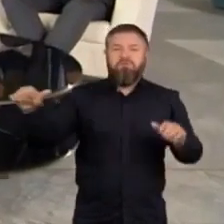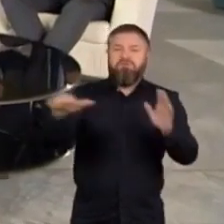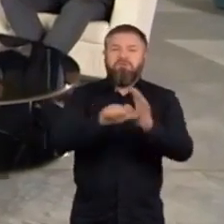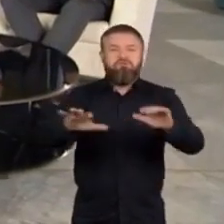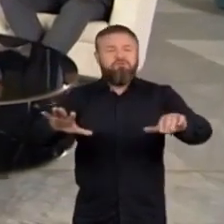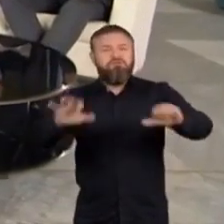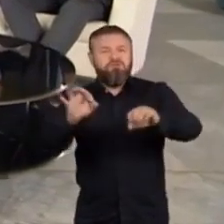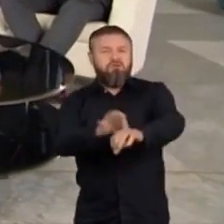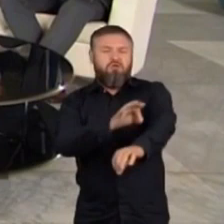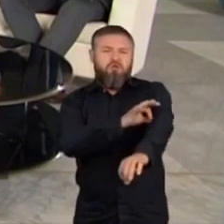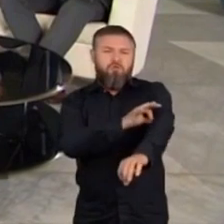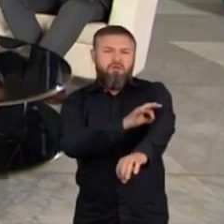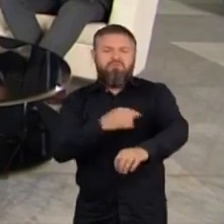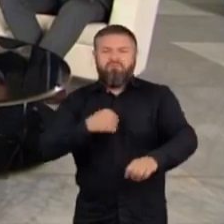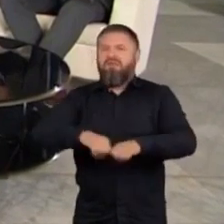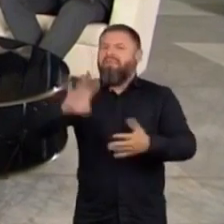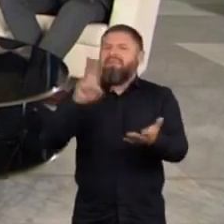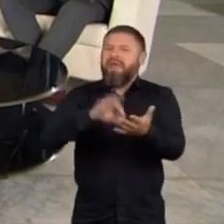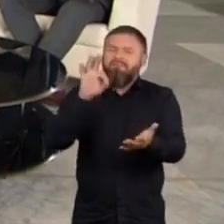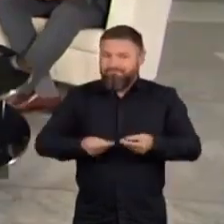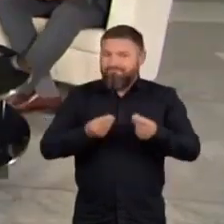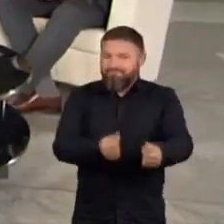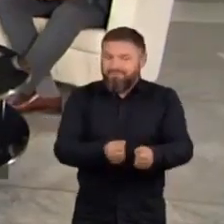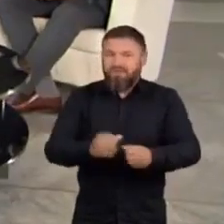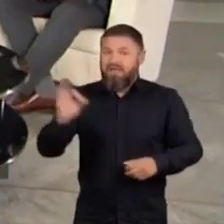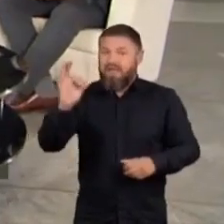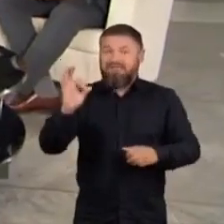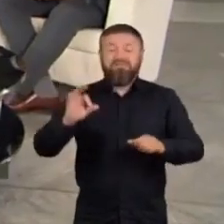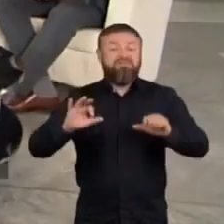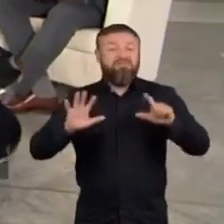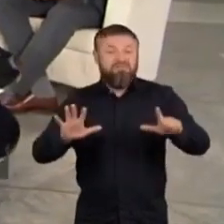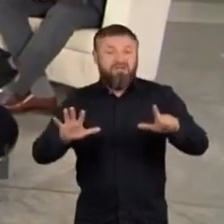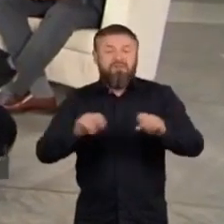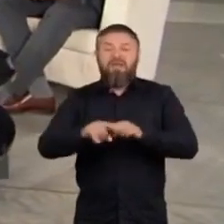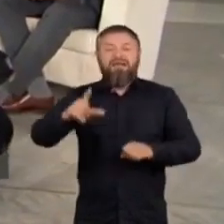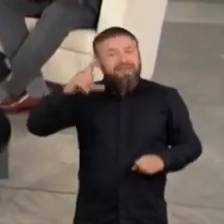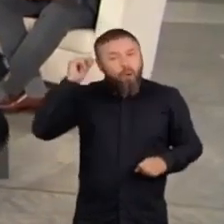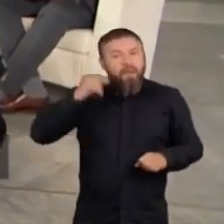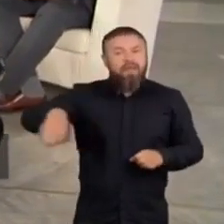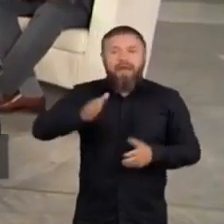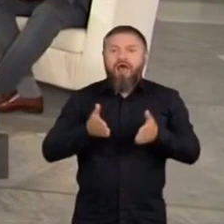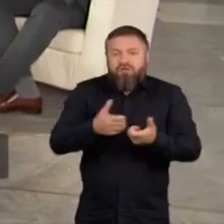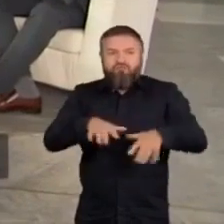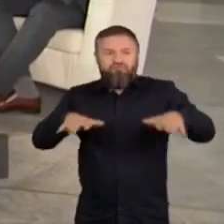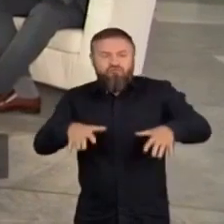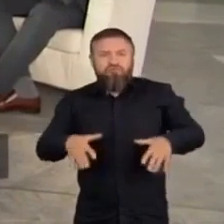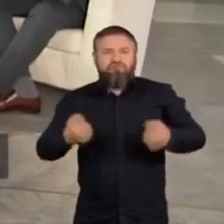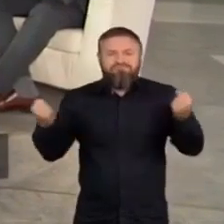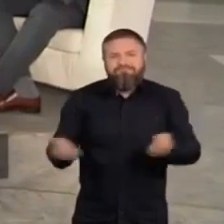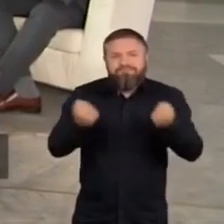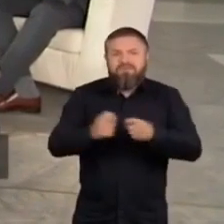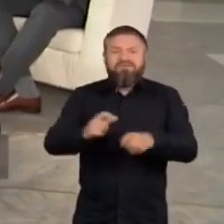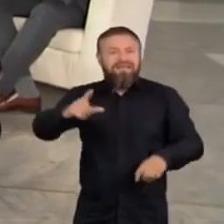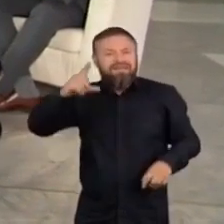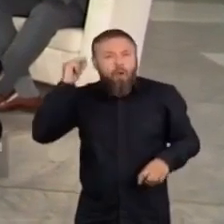1600 kilometrów, więc jesteśmy na pewno bliżej. To S7 i słynną Zakopianę. A także obwodnice. Na tej tak